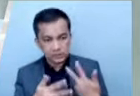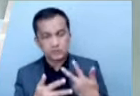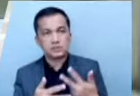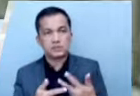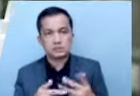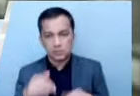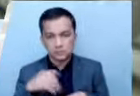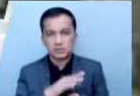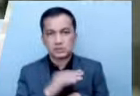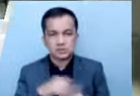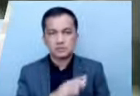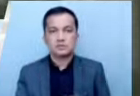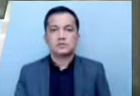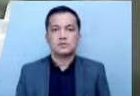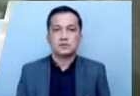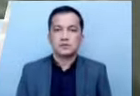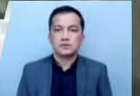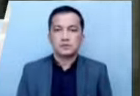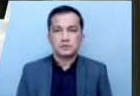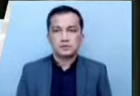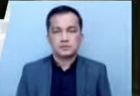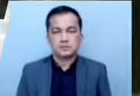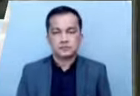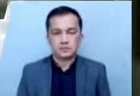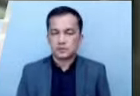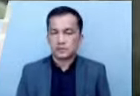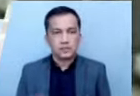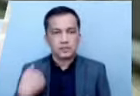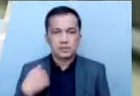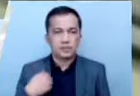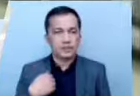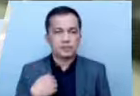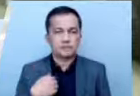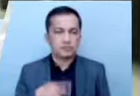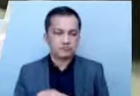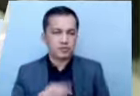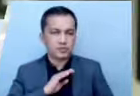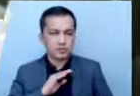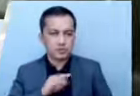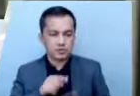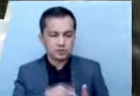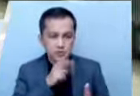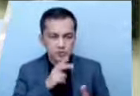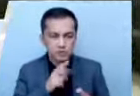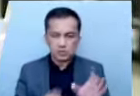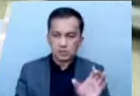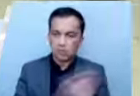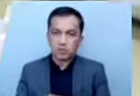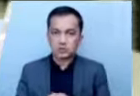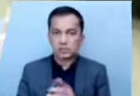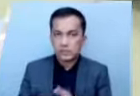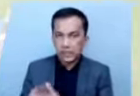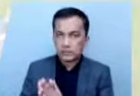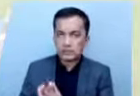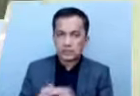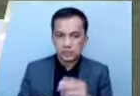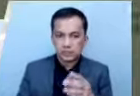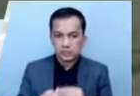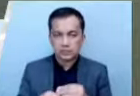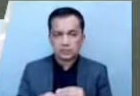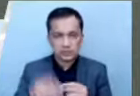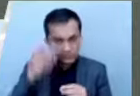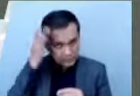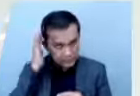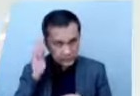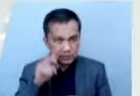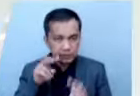naman. Di pa raw nakontento ang suspect at puwersahan ng hinihingan ng mga dagdag na masaselang videos ang minor de